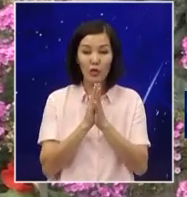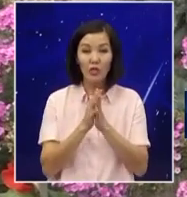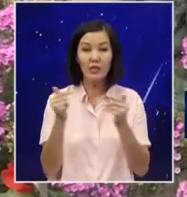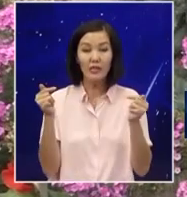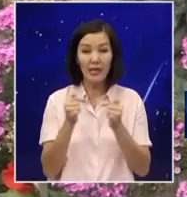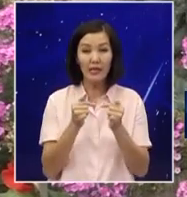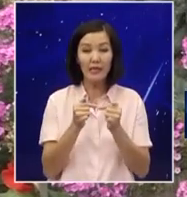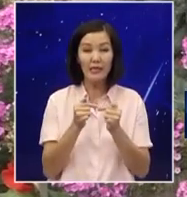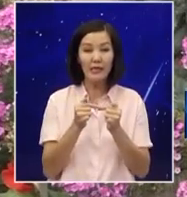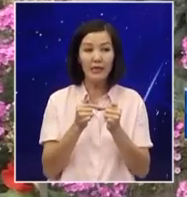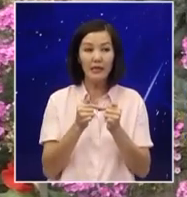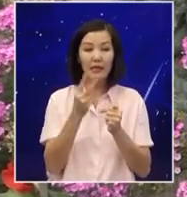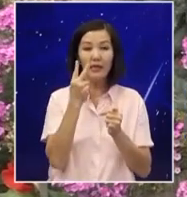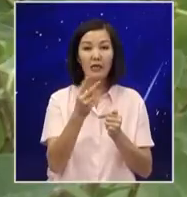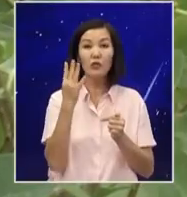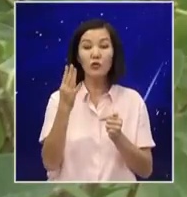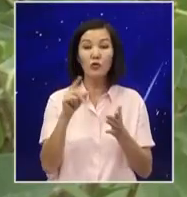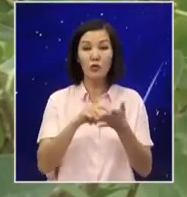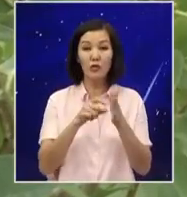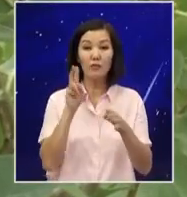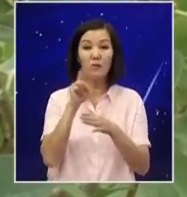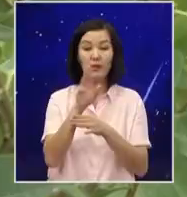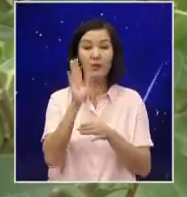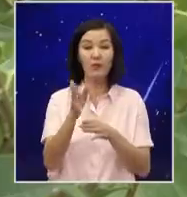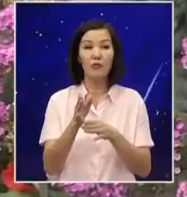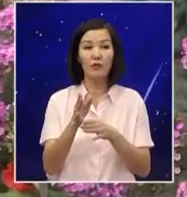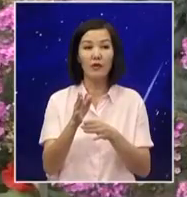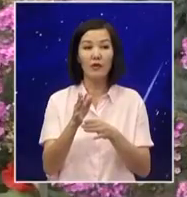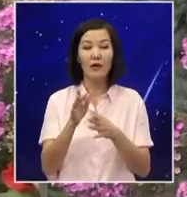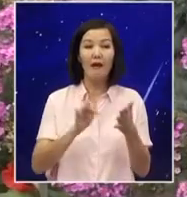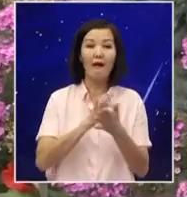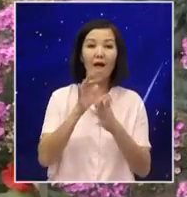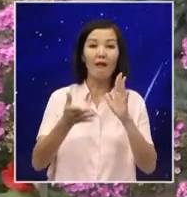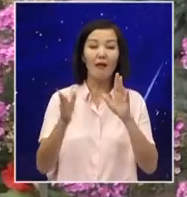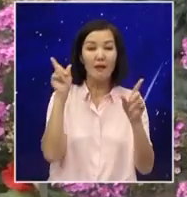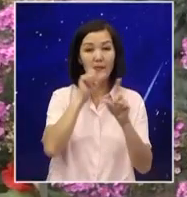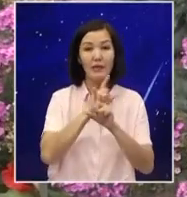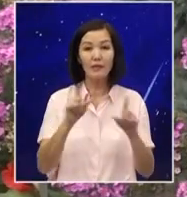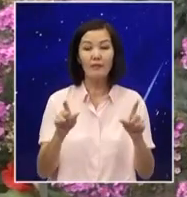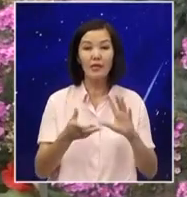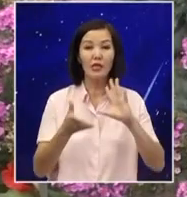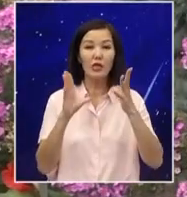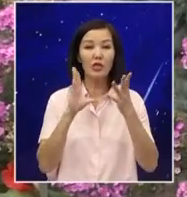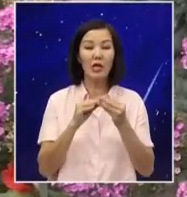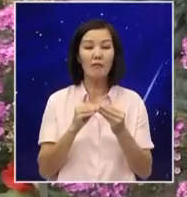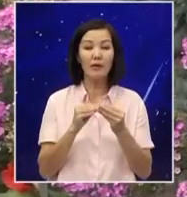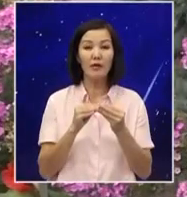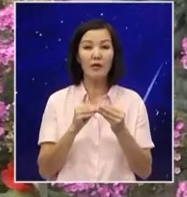сәйкес 2-4 сыныптар келеді. Қала мектептерінде жалпы оқушылар саны